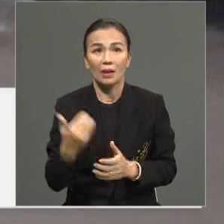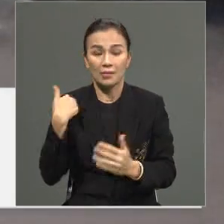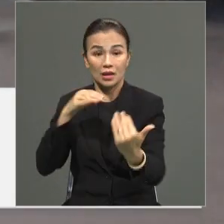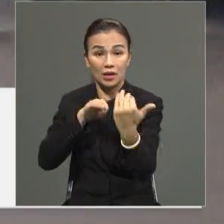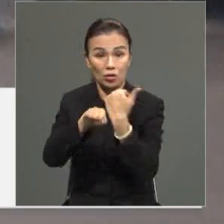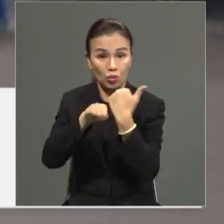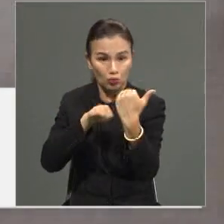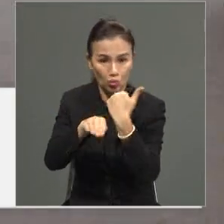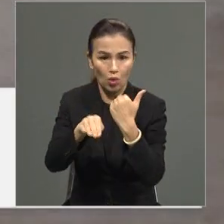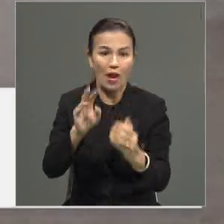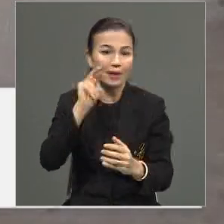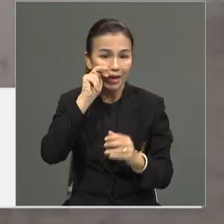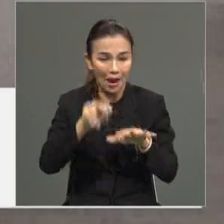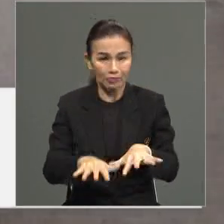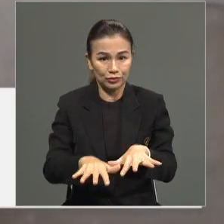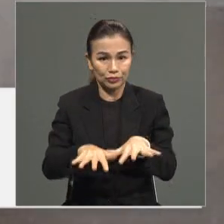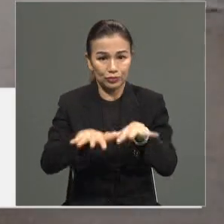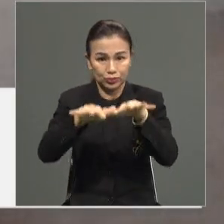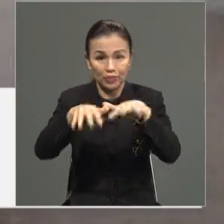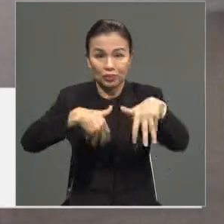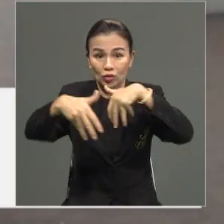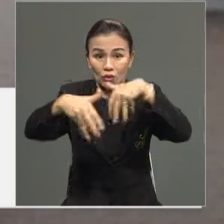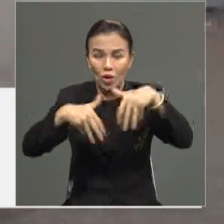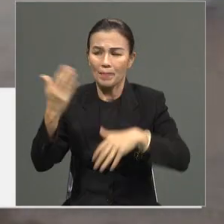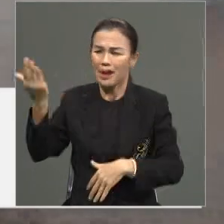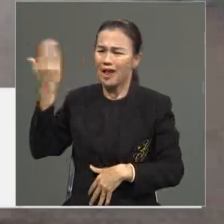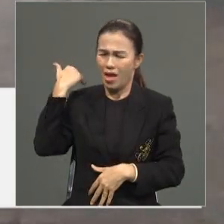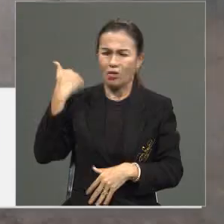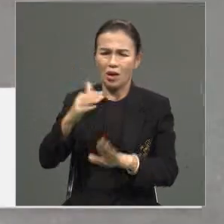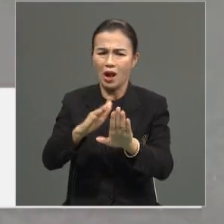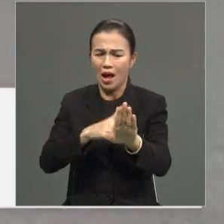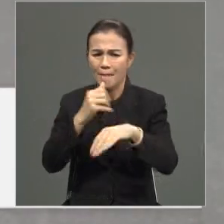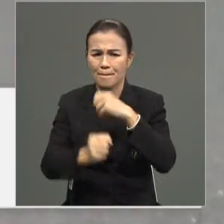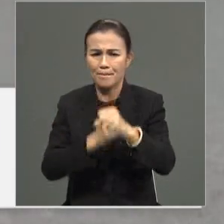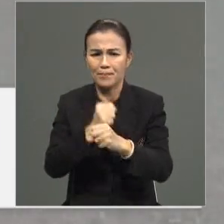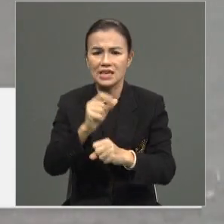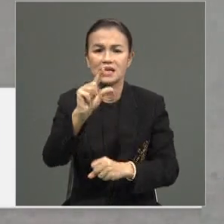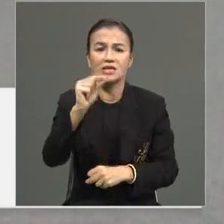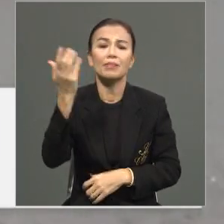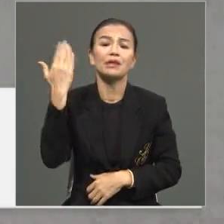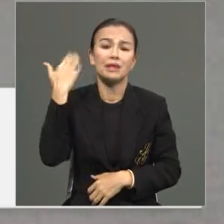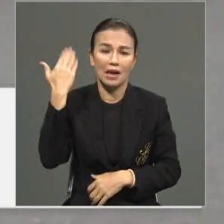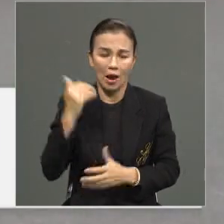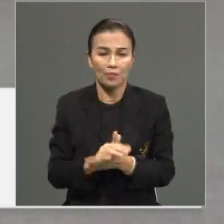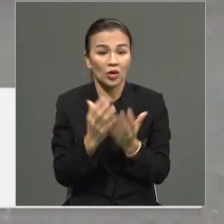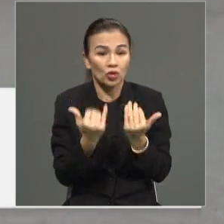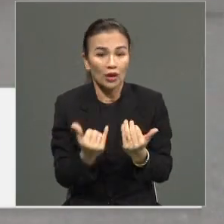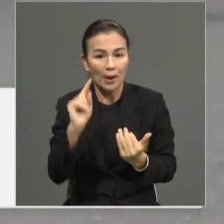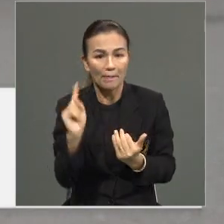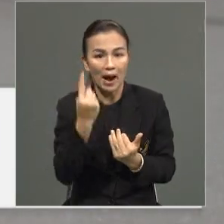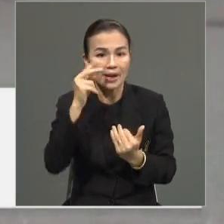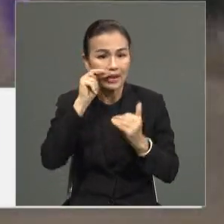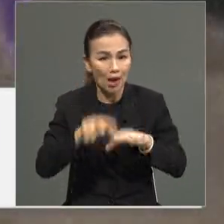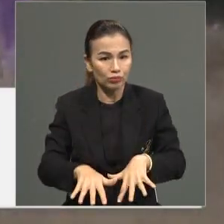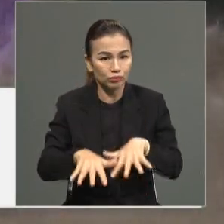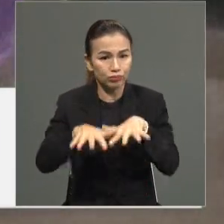4ก็มีน้ำท่วมสูงนะคะชาวบ้านบอกว่าครั้งสุดท้ายที่เคยท่วมเนี่ยน่าจะประมาณสัก20ปีก่อนนะคะตอนนี้ก็กลับมาได้รับผลกระ